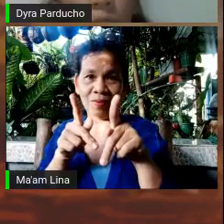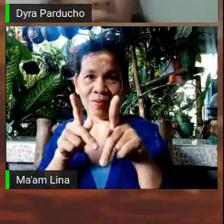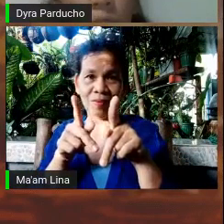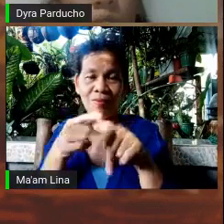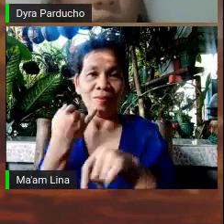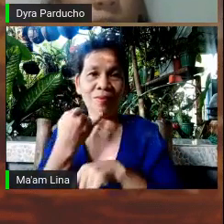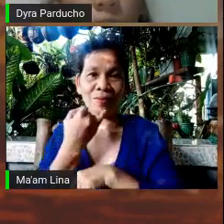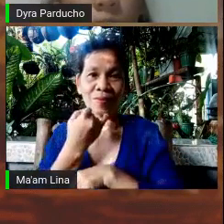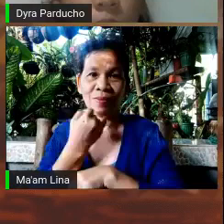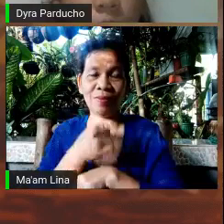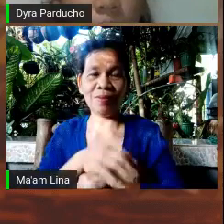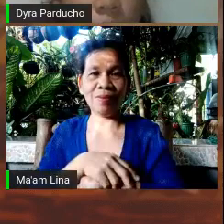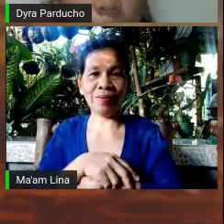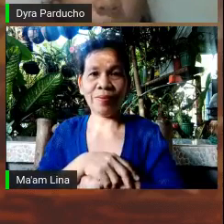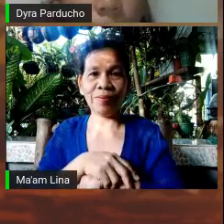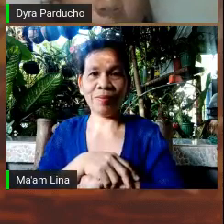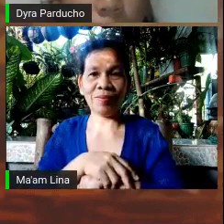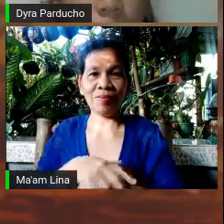Israelita.